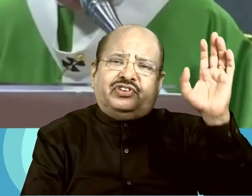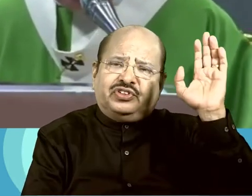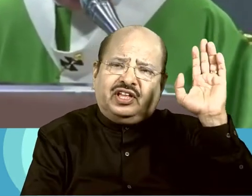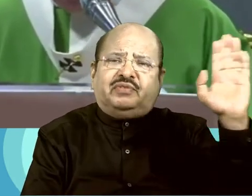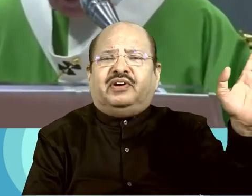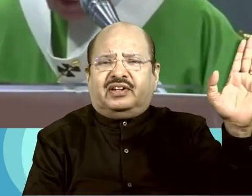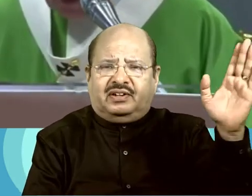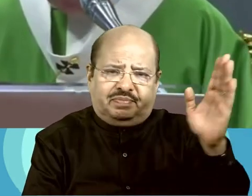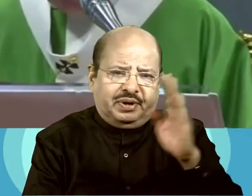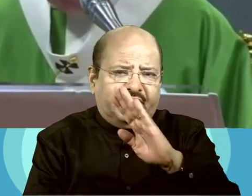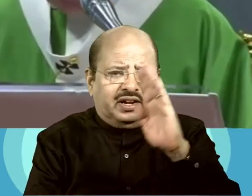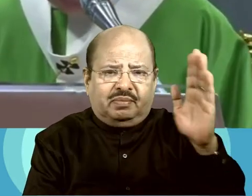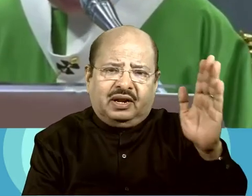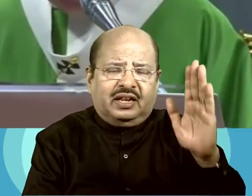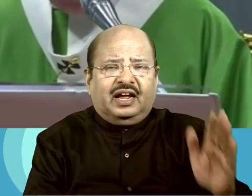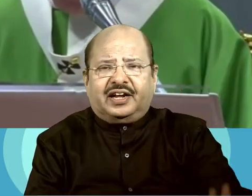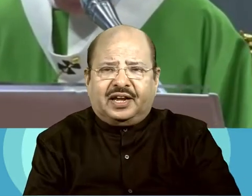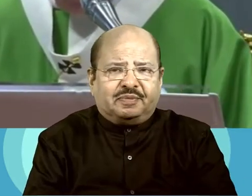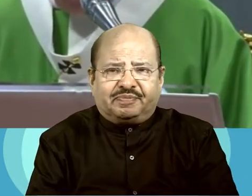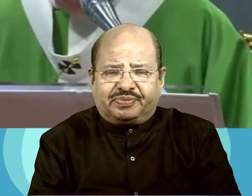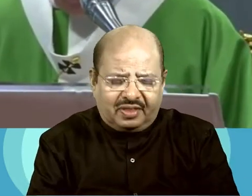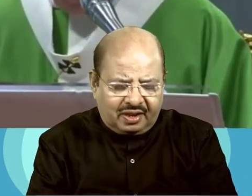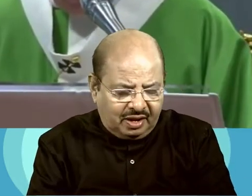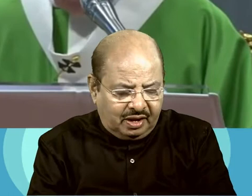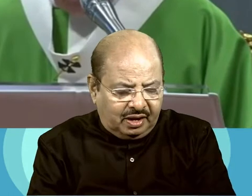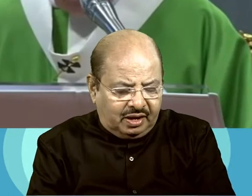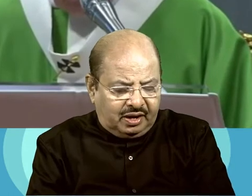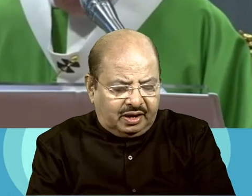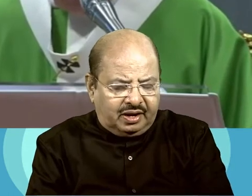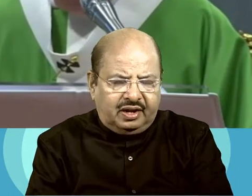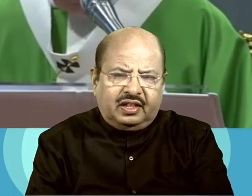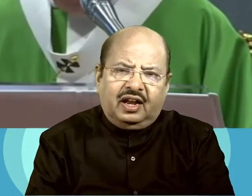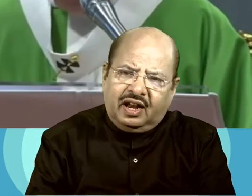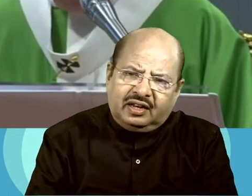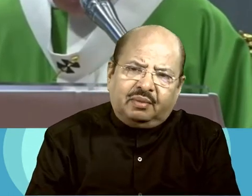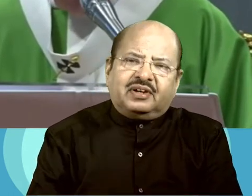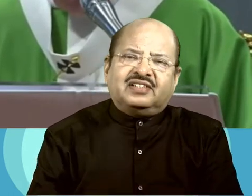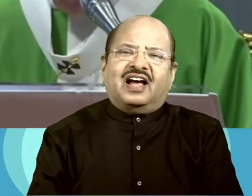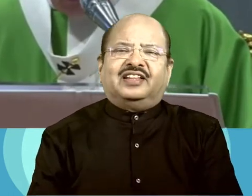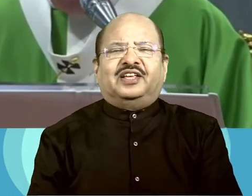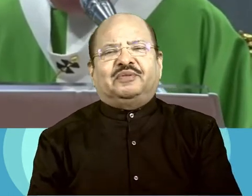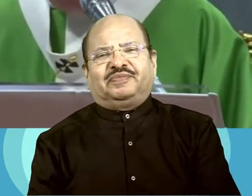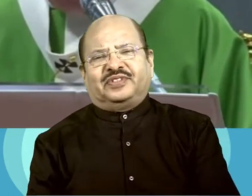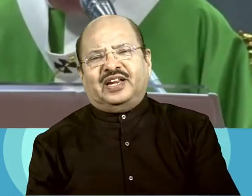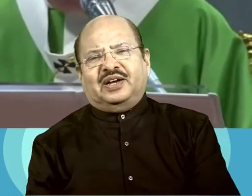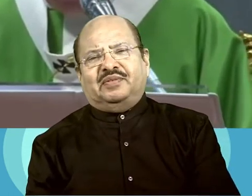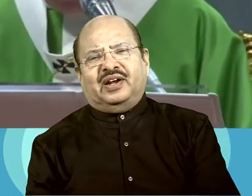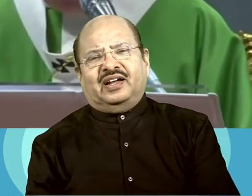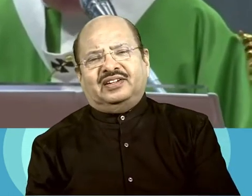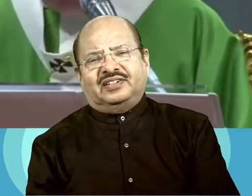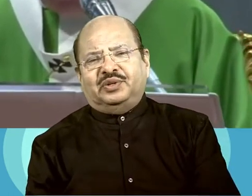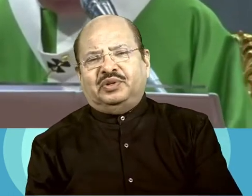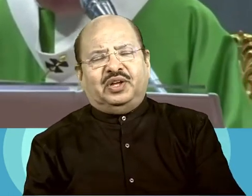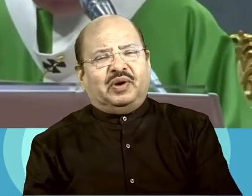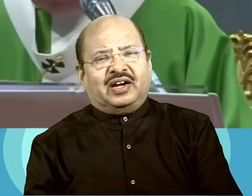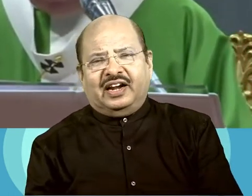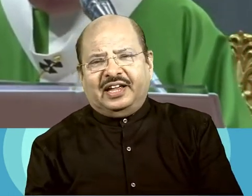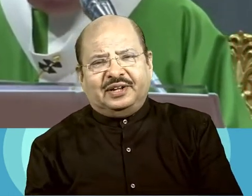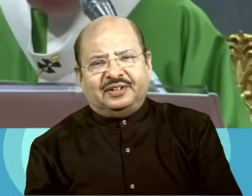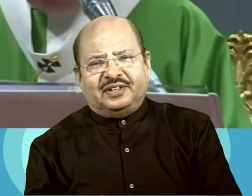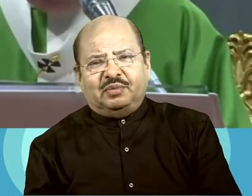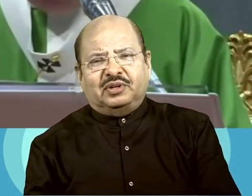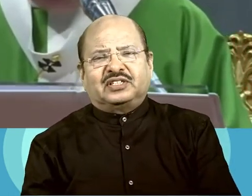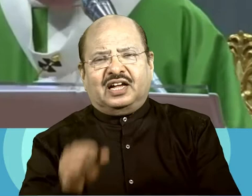നിരവധി വിശുദ്ധരുണ്ട്. പിന്നീട് നമ്മളതെല്ലാം കേൾക്കും. ഇതെല്ലാം നമുക്ക് സാധിക്കും. സ്നേഹമുള്ള യുവതി